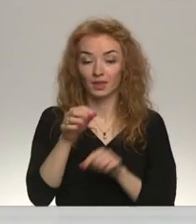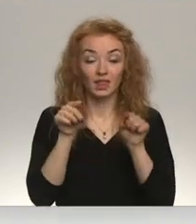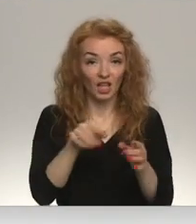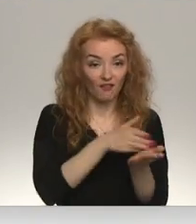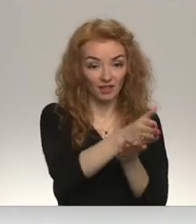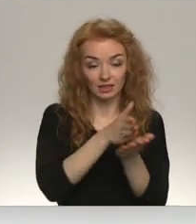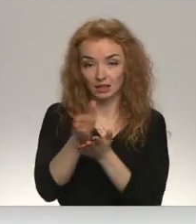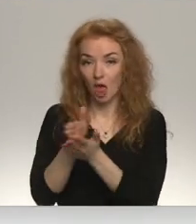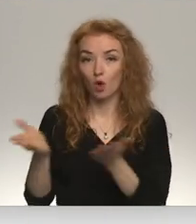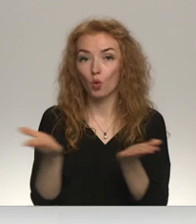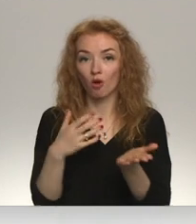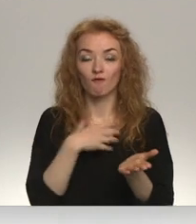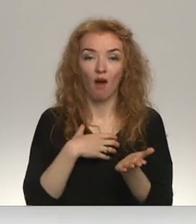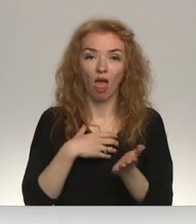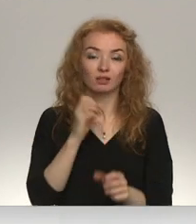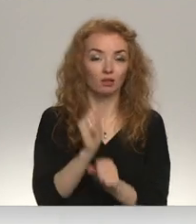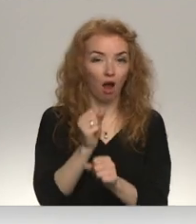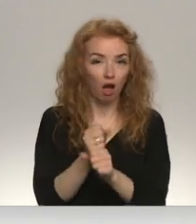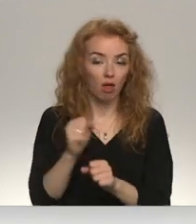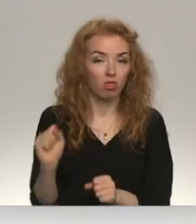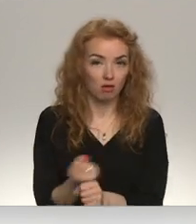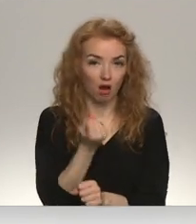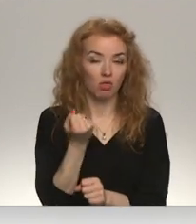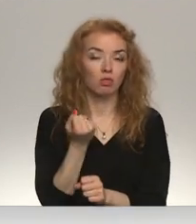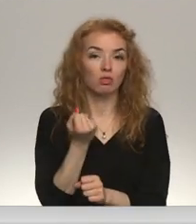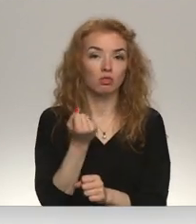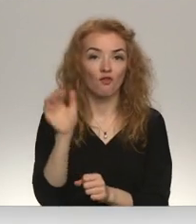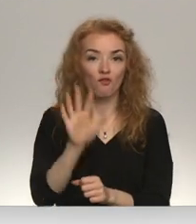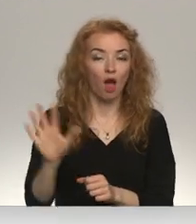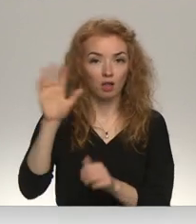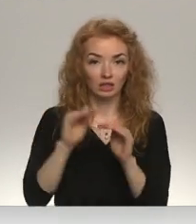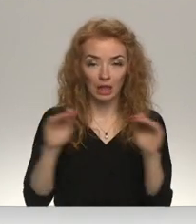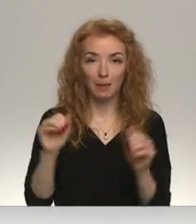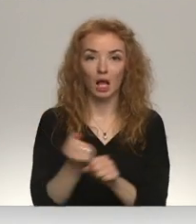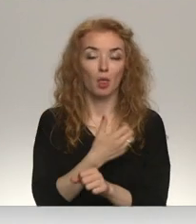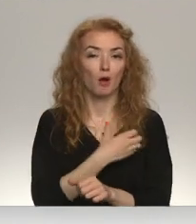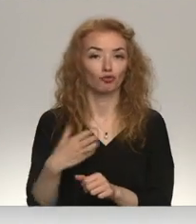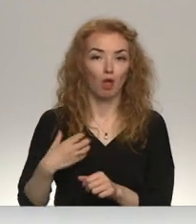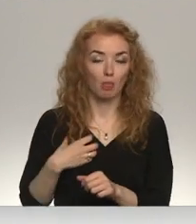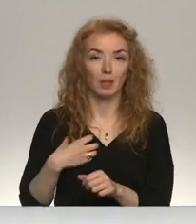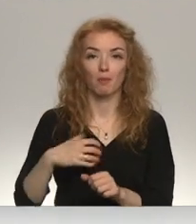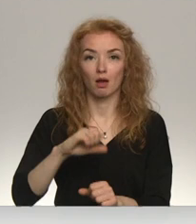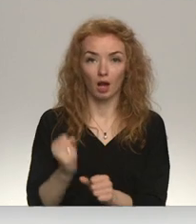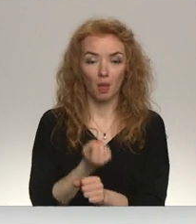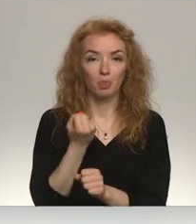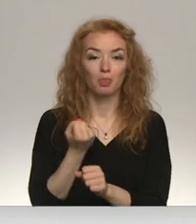kuros būtu jāstrādā gan valstī, gan pašvaldībai,